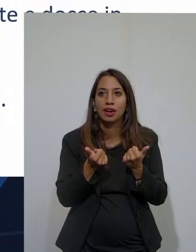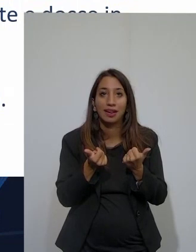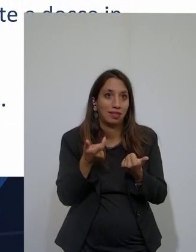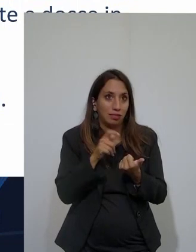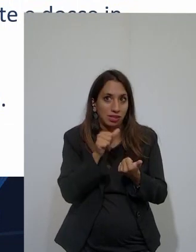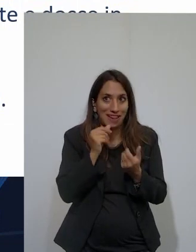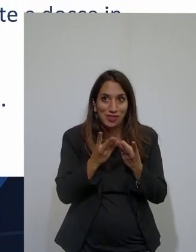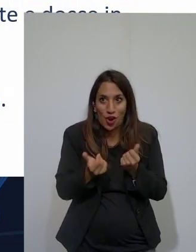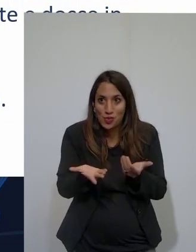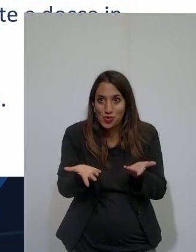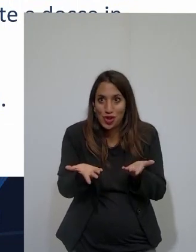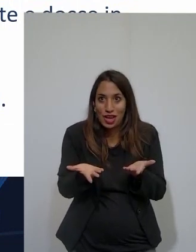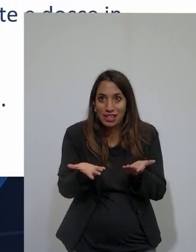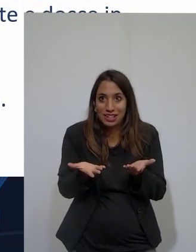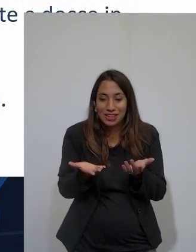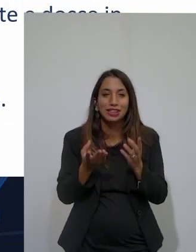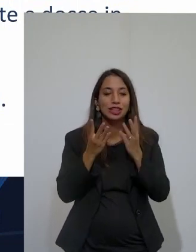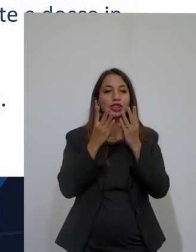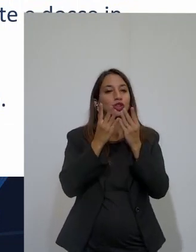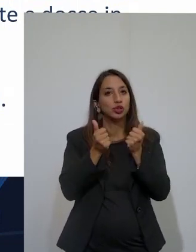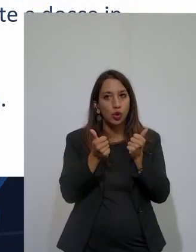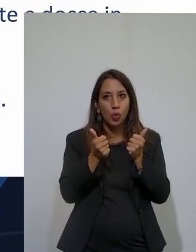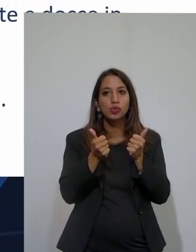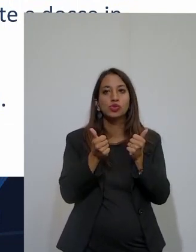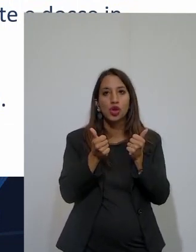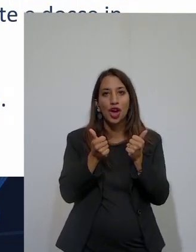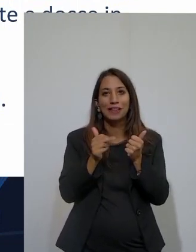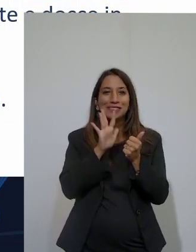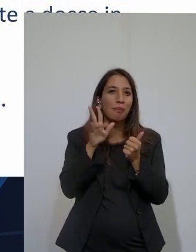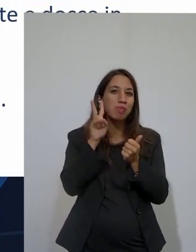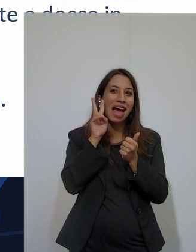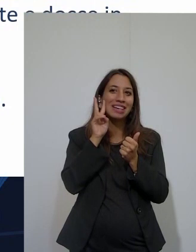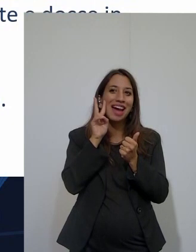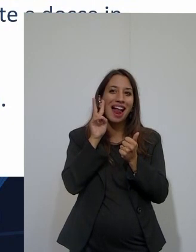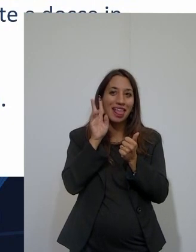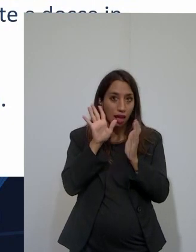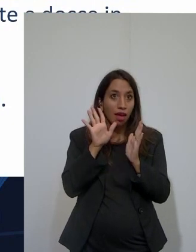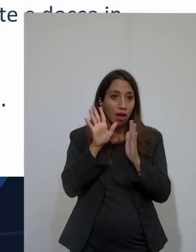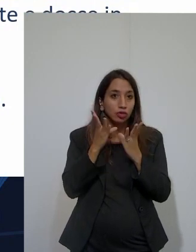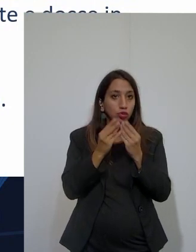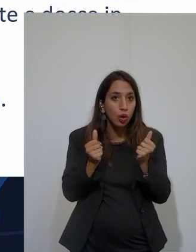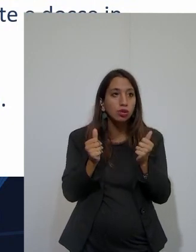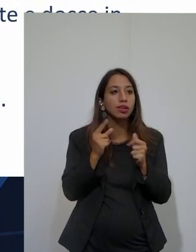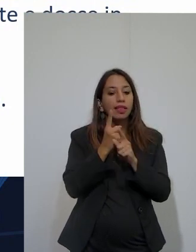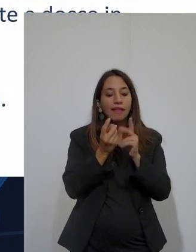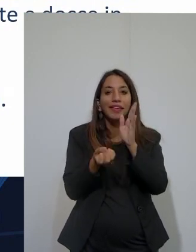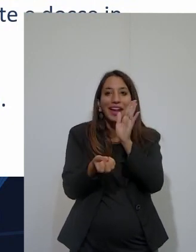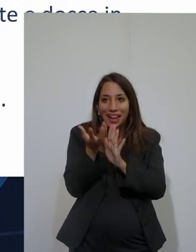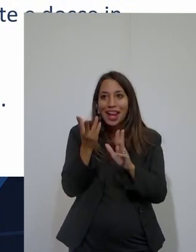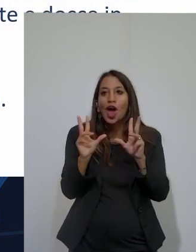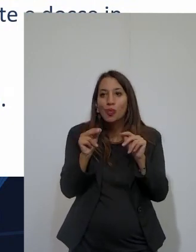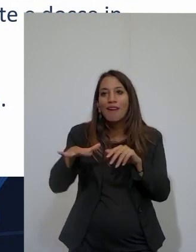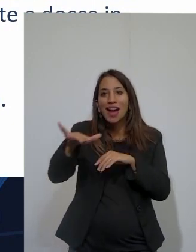di soluzioni. Le soluzioni banalmente sono quelle di creare nuove aree di